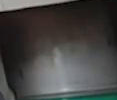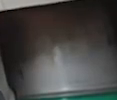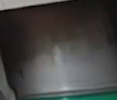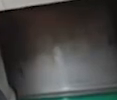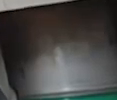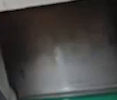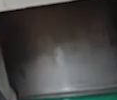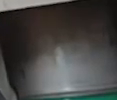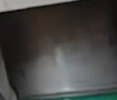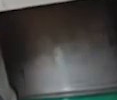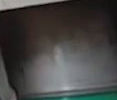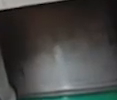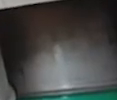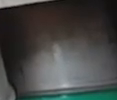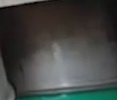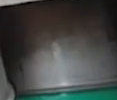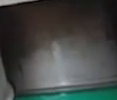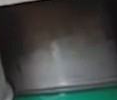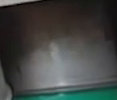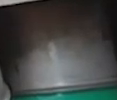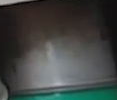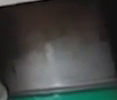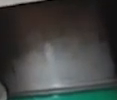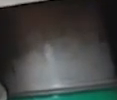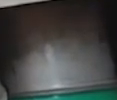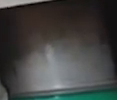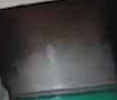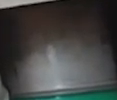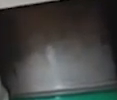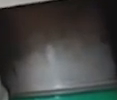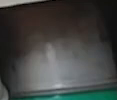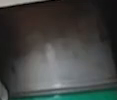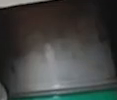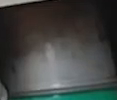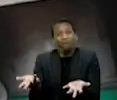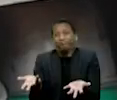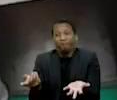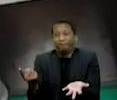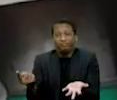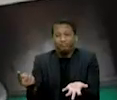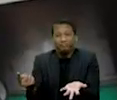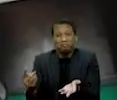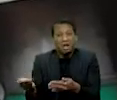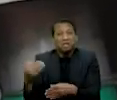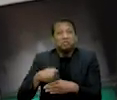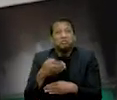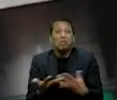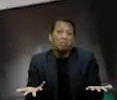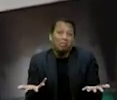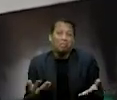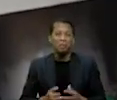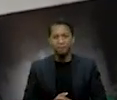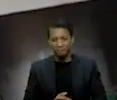Kita udah melapor ke PAM-nya juga, tapi tidak iniannya gitu, nggak ada akhirnya gitu ya kan. Kemarin sih